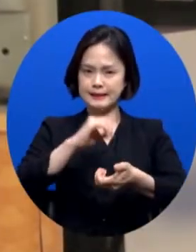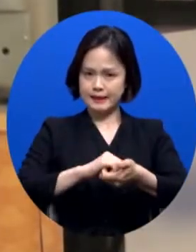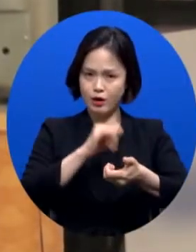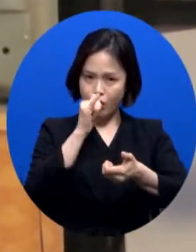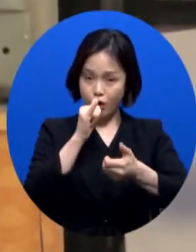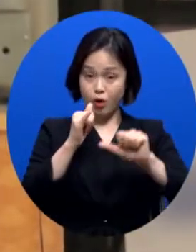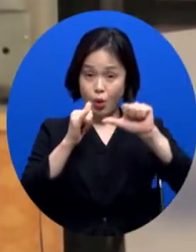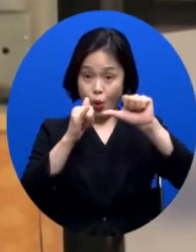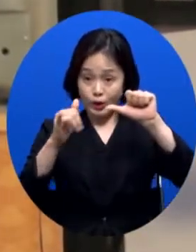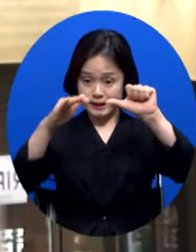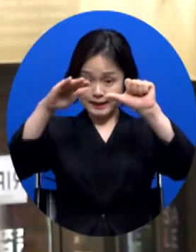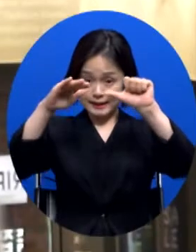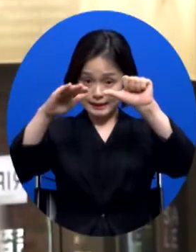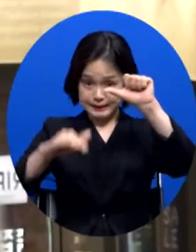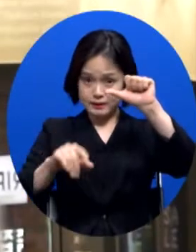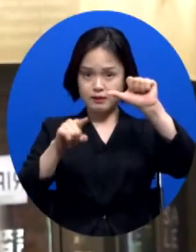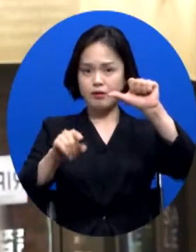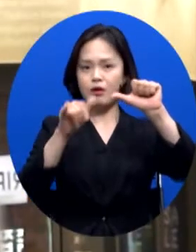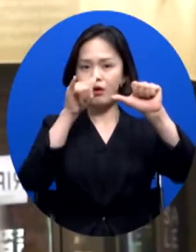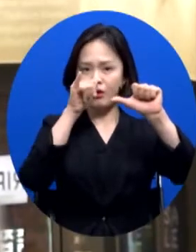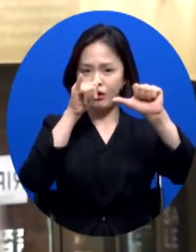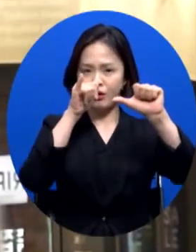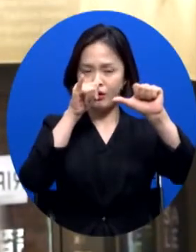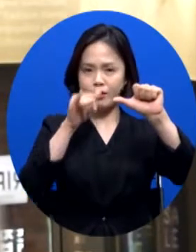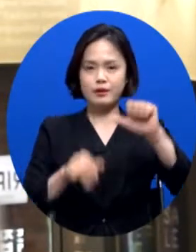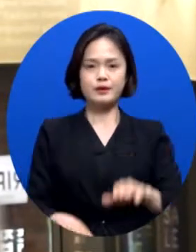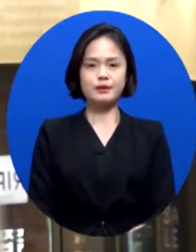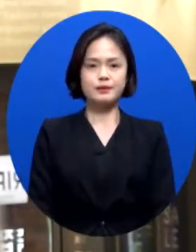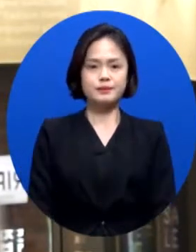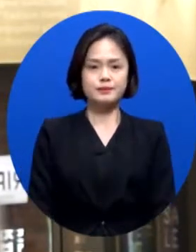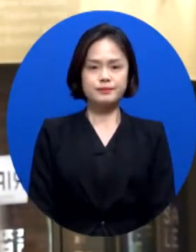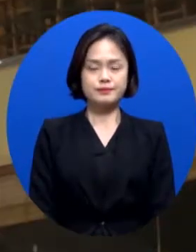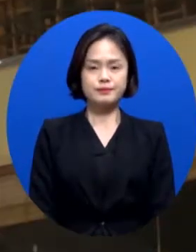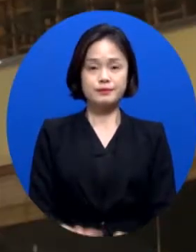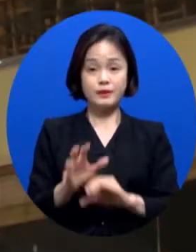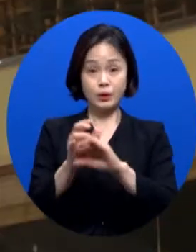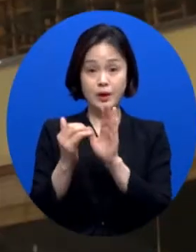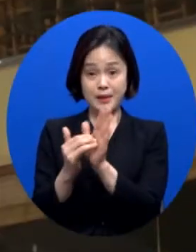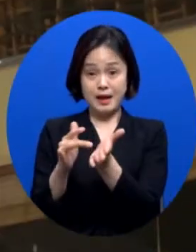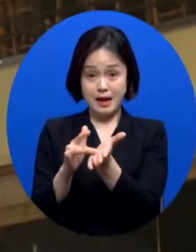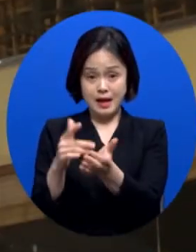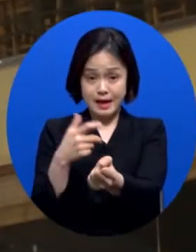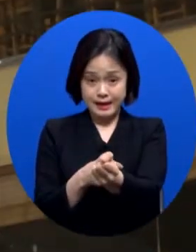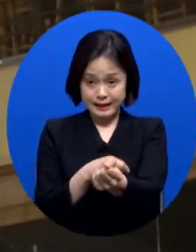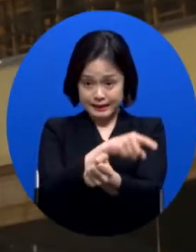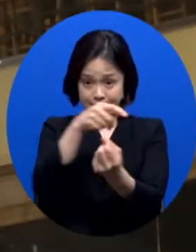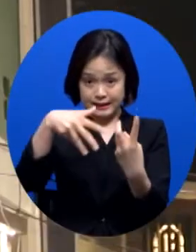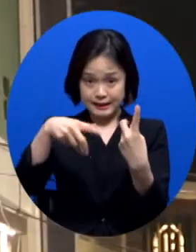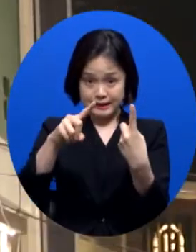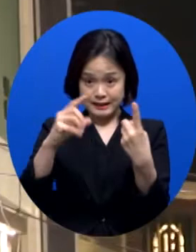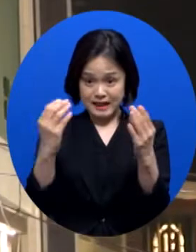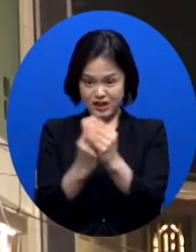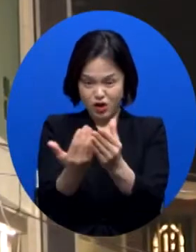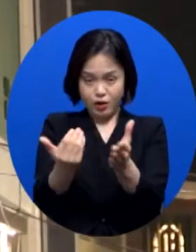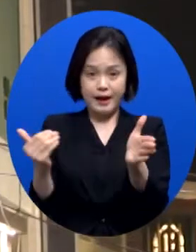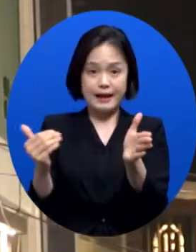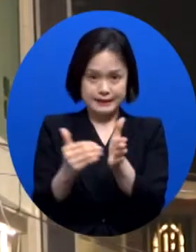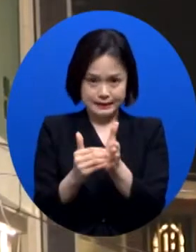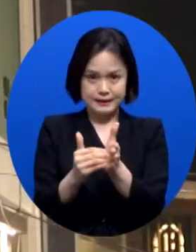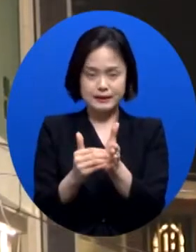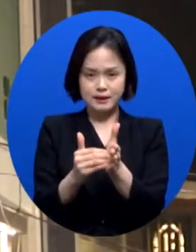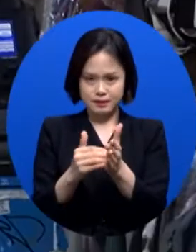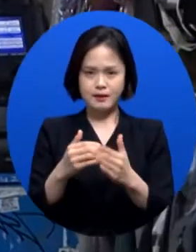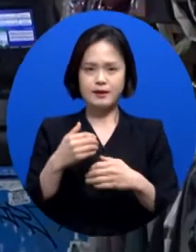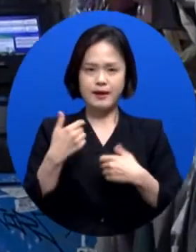유지되는 건데요. 이번 연장 조치는 상반기 백신 접종이 마무리되기 전까지 방역에 대한 긴장감을 유지하고 또